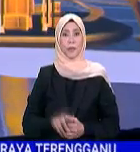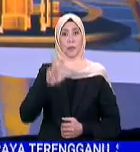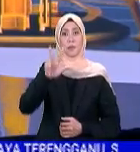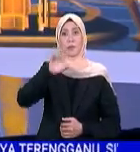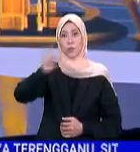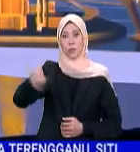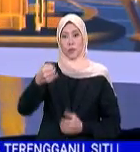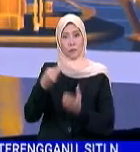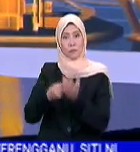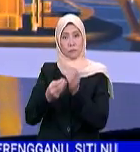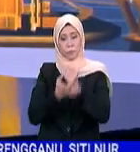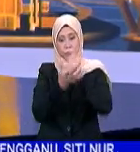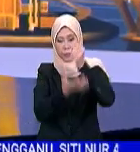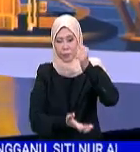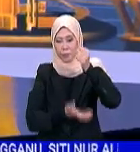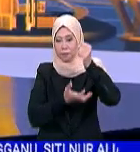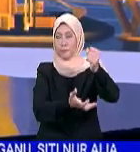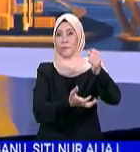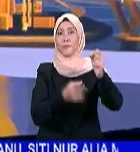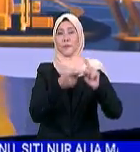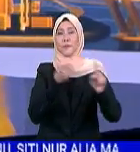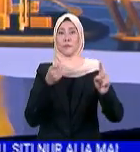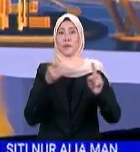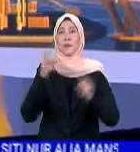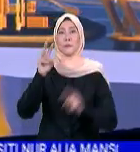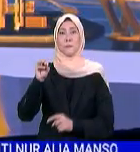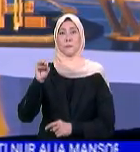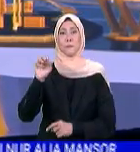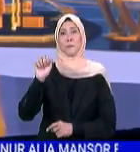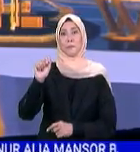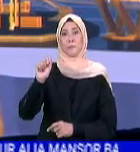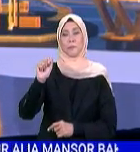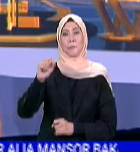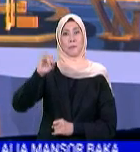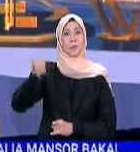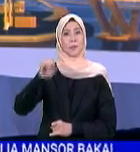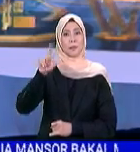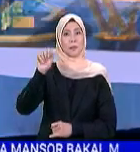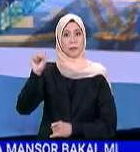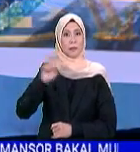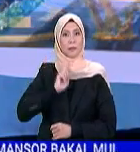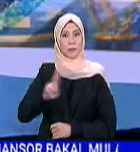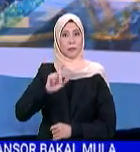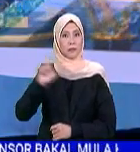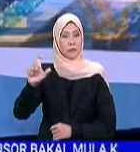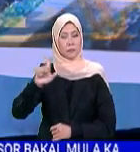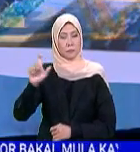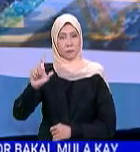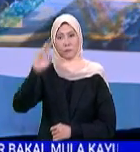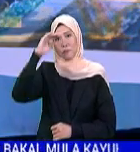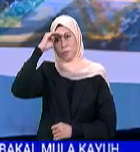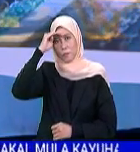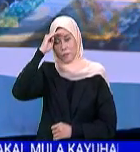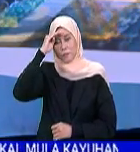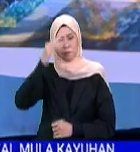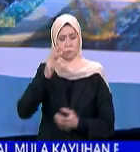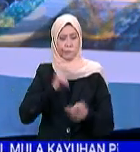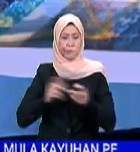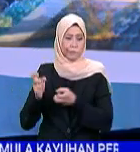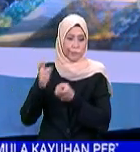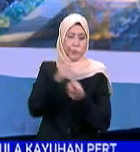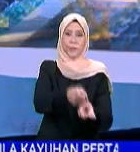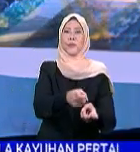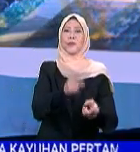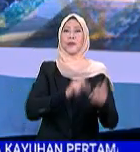RM3 juta bantuan banjir diperuntuk Majlis Agama Islam Negeri Johor Ma'inj kepada penduduk terjejas. Daripada jumlah